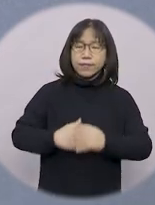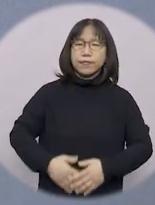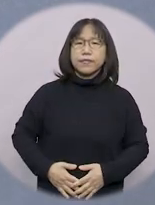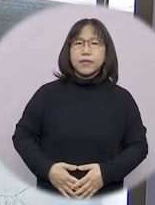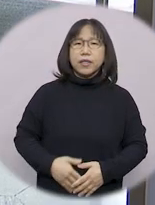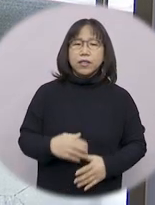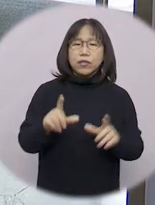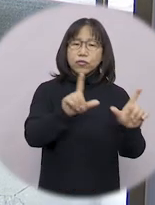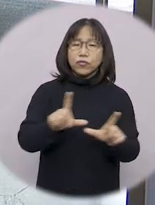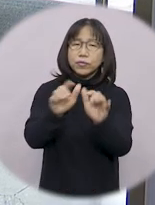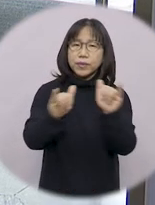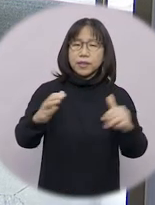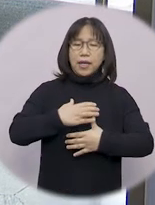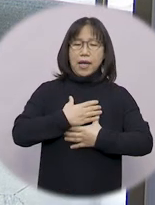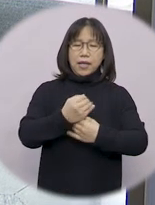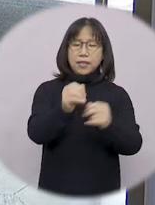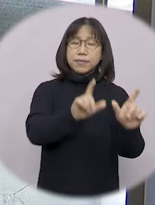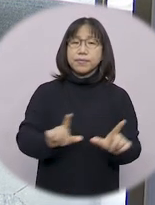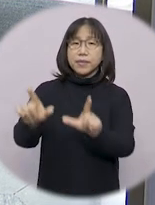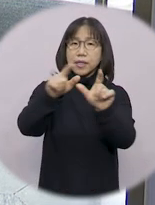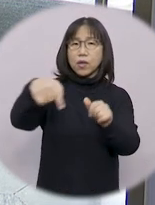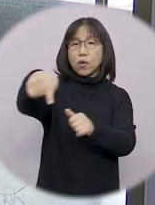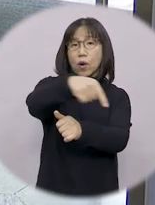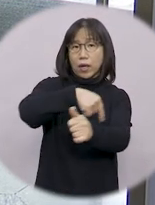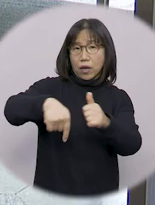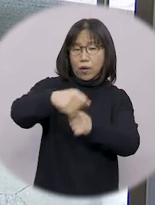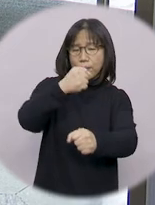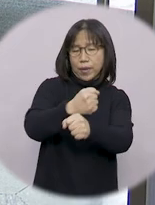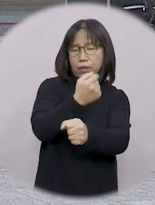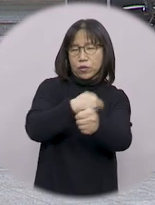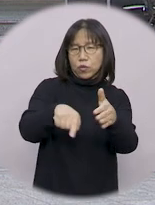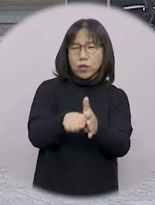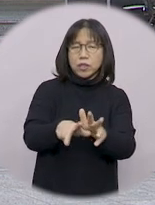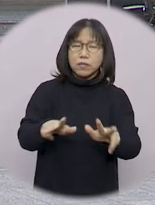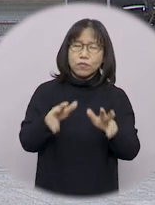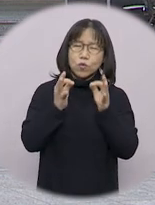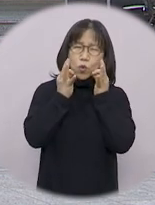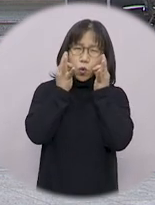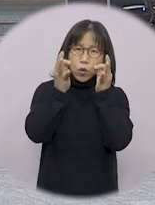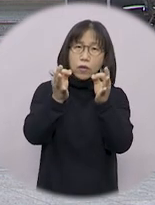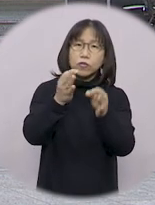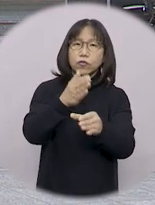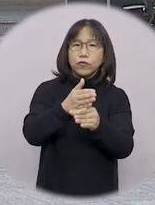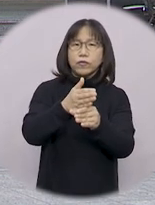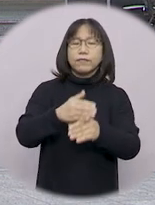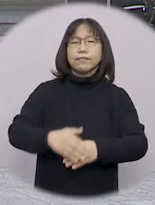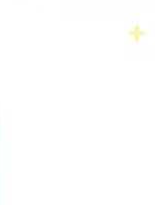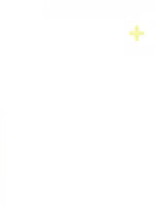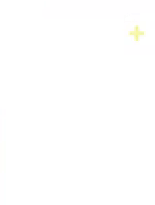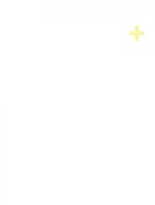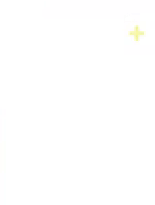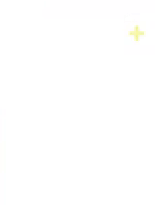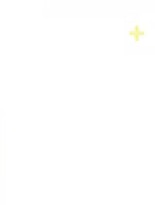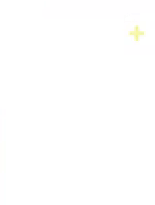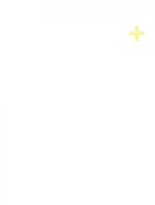시범 운영하며 국민들이 안심하고 생활할 수 있는 환경을 만들기 위해 최선을 다하고 있습니다